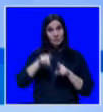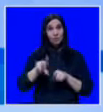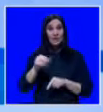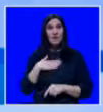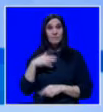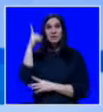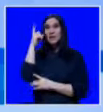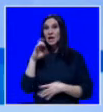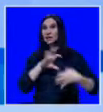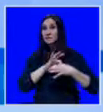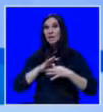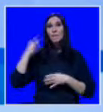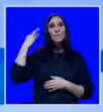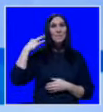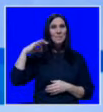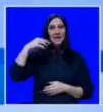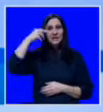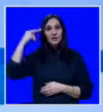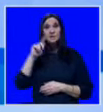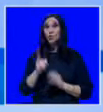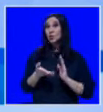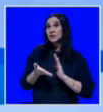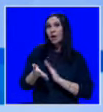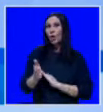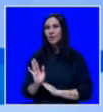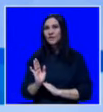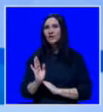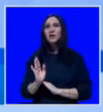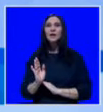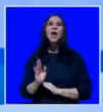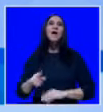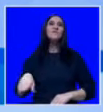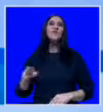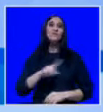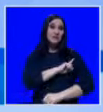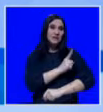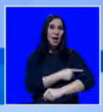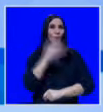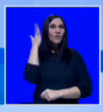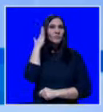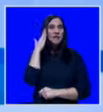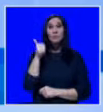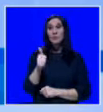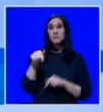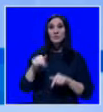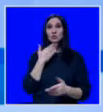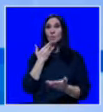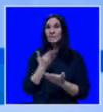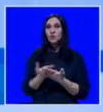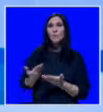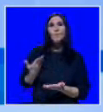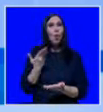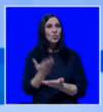с президентството, които са отивали в силовото министерство. БСП днес обяви, че е подавало сигнали